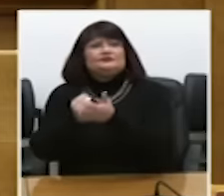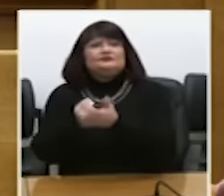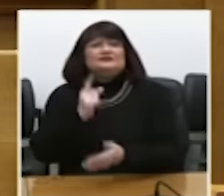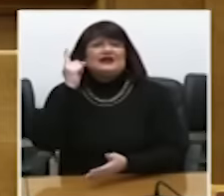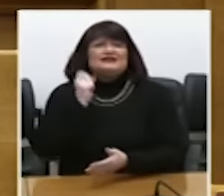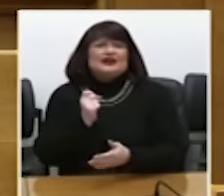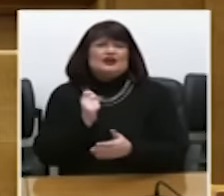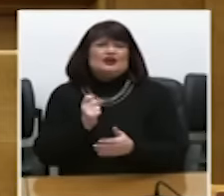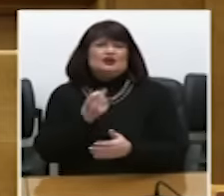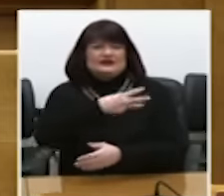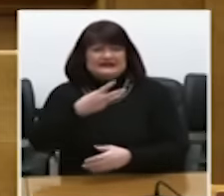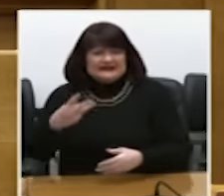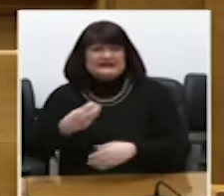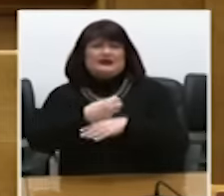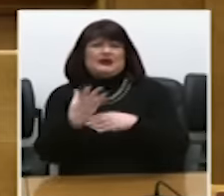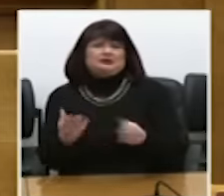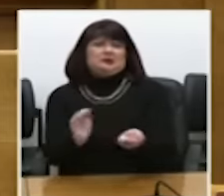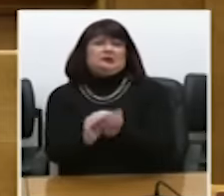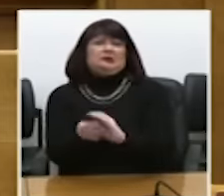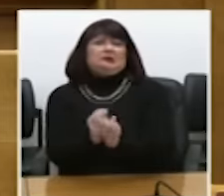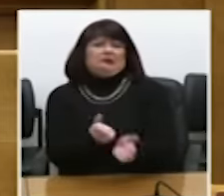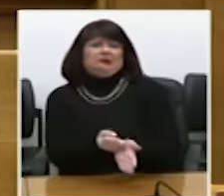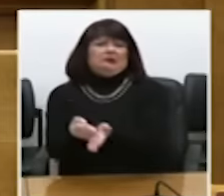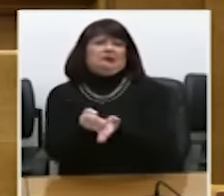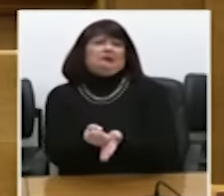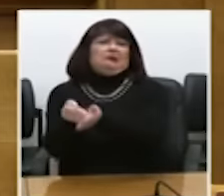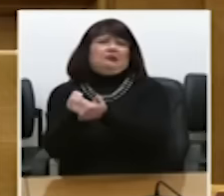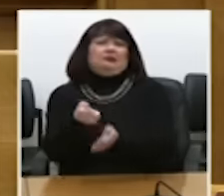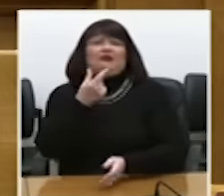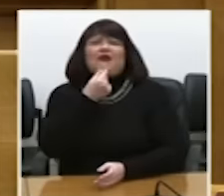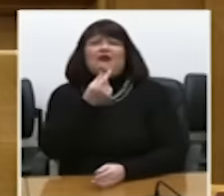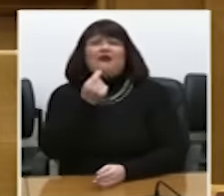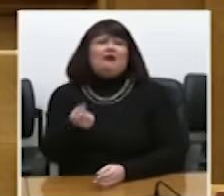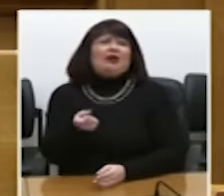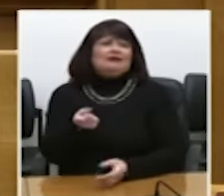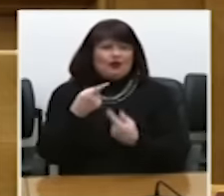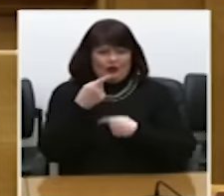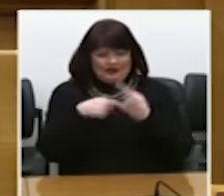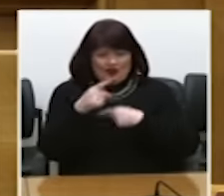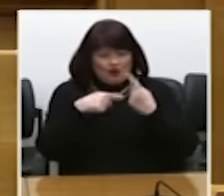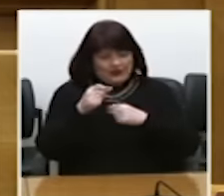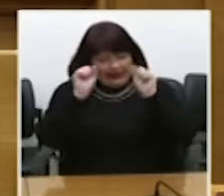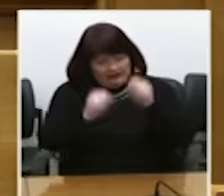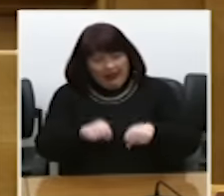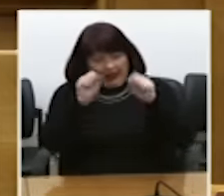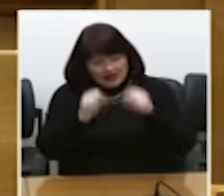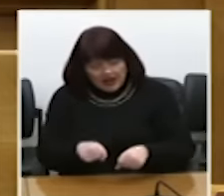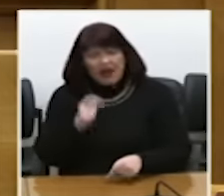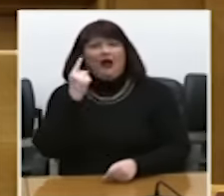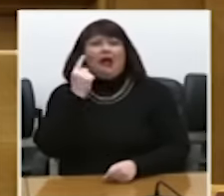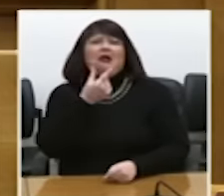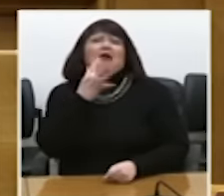σας, ο ΣΥΡΙΖΑ, το ΠΑΣΟΚ, δίνοντάς σας το πολυπόθητο άλοθη της συνένεσης, όπως άλλωστε